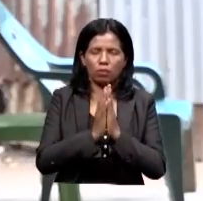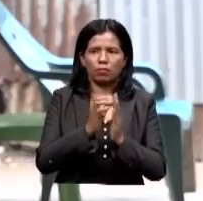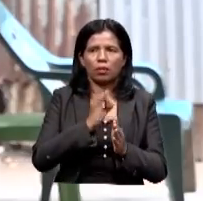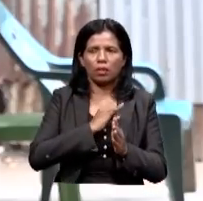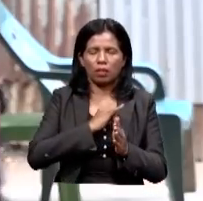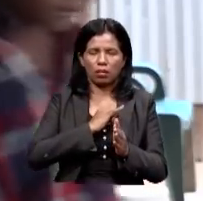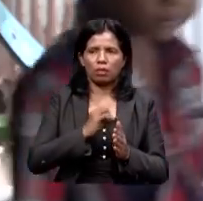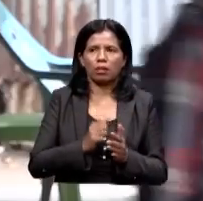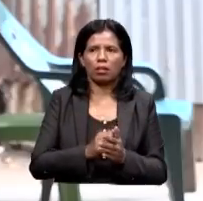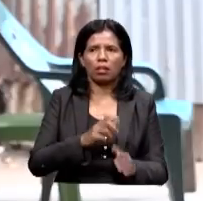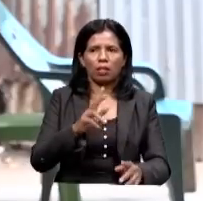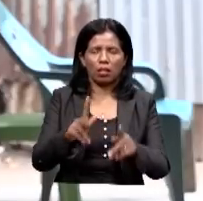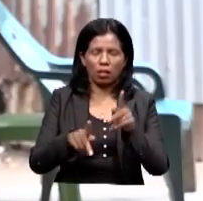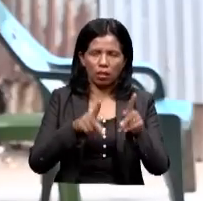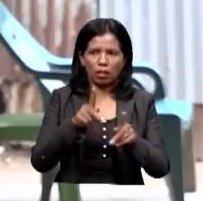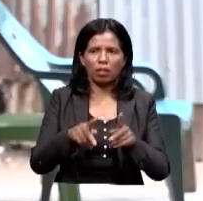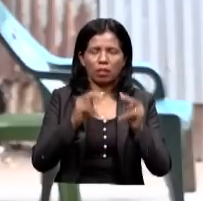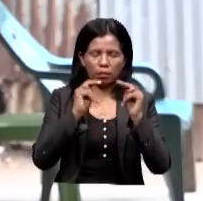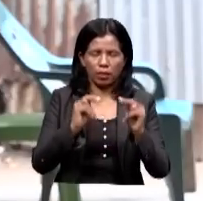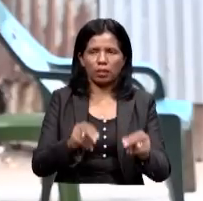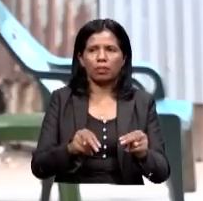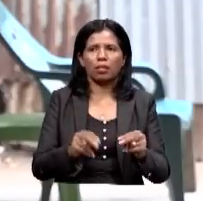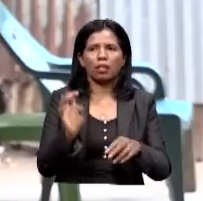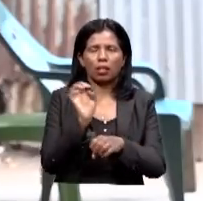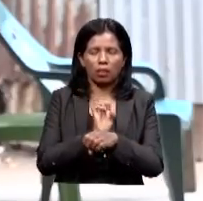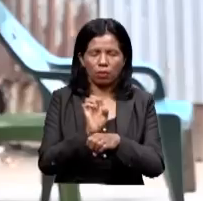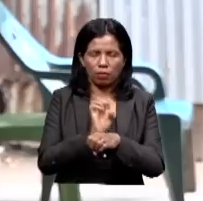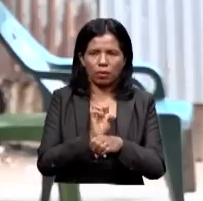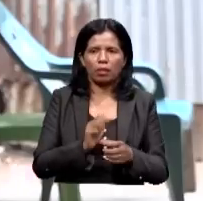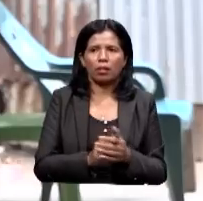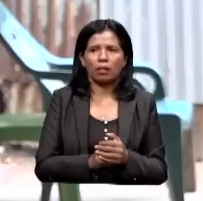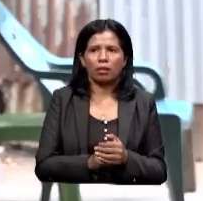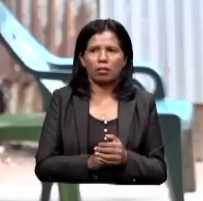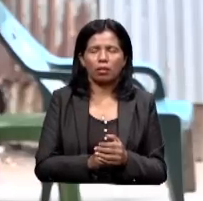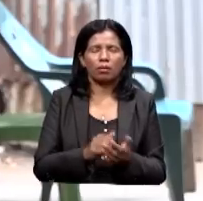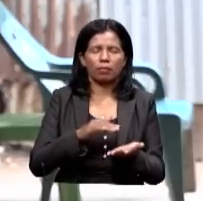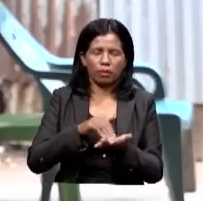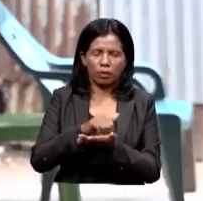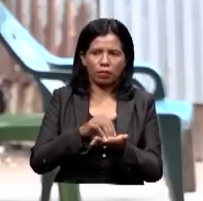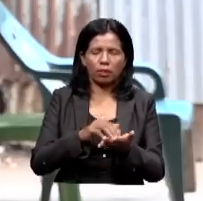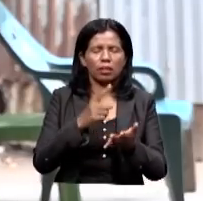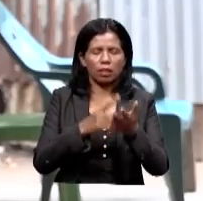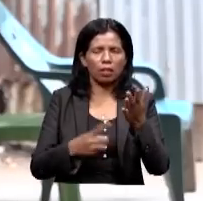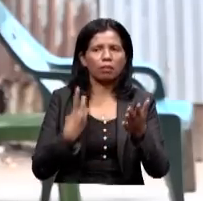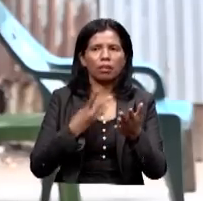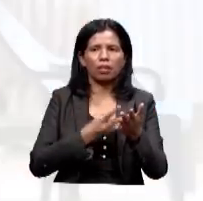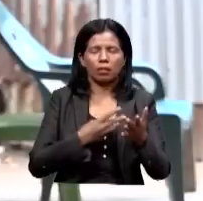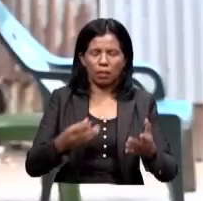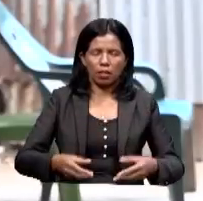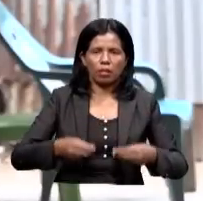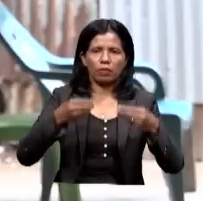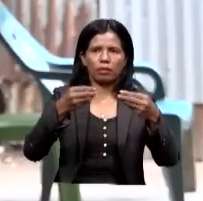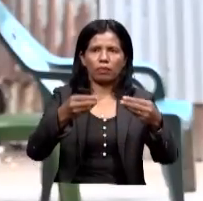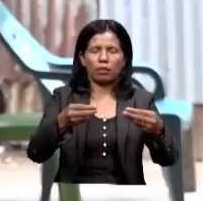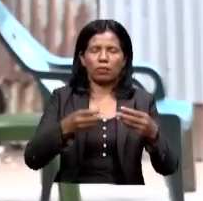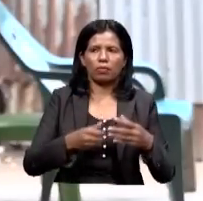datir emanenia nesti dari ekonomi kanu praku ya saya dah kita iha itu bela operasi so